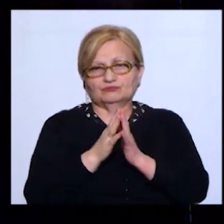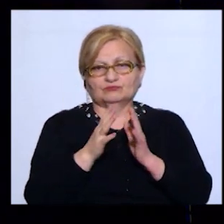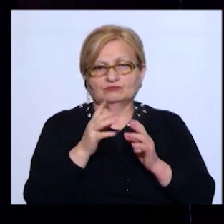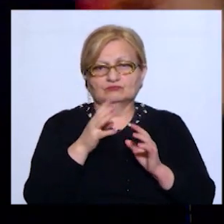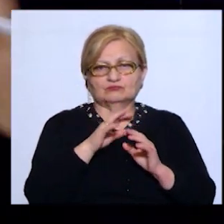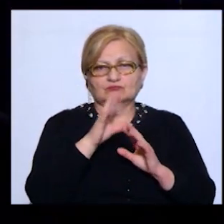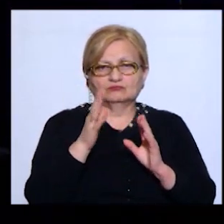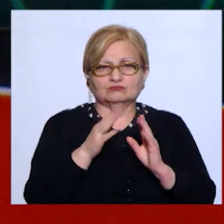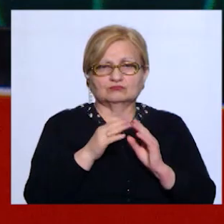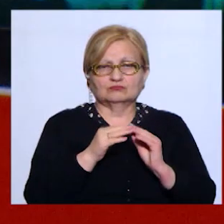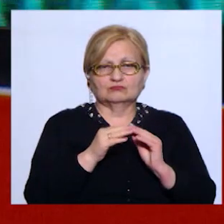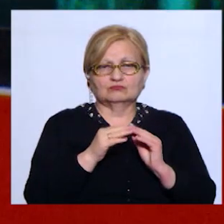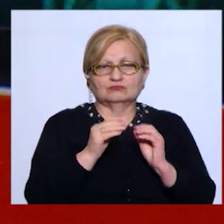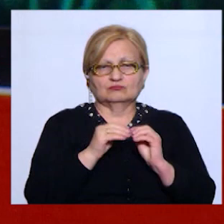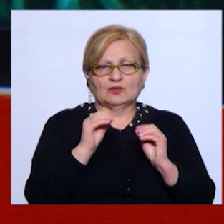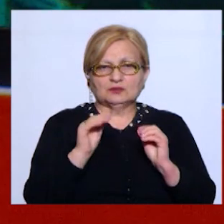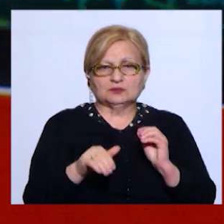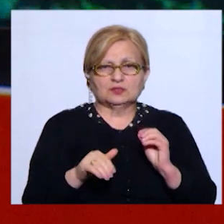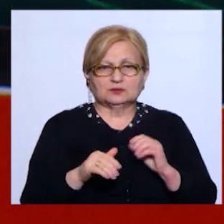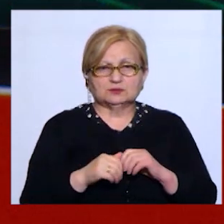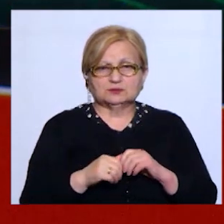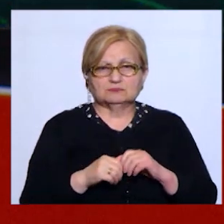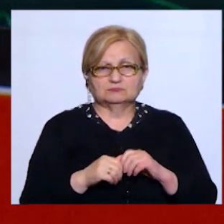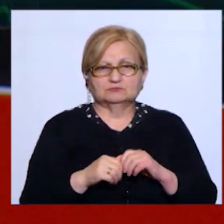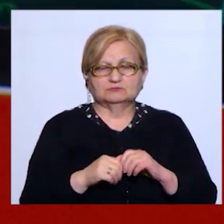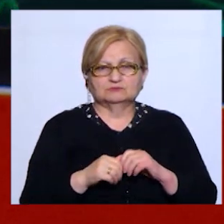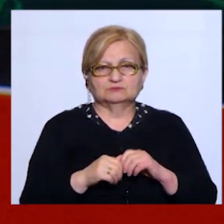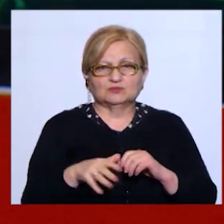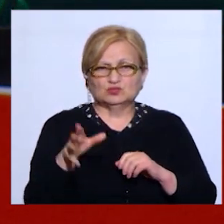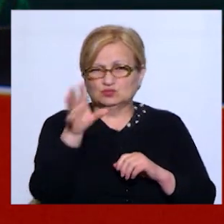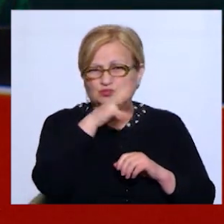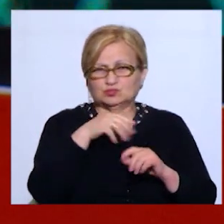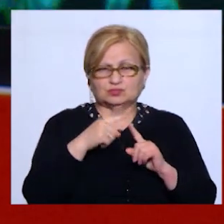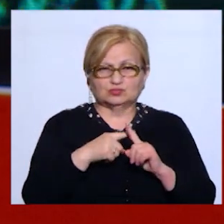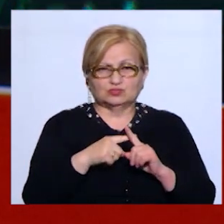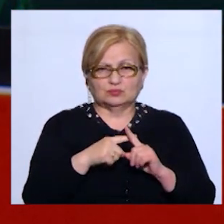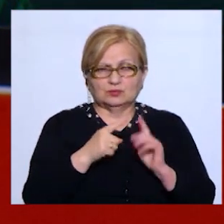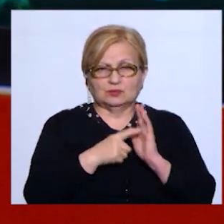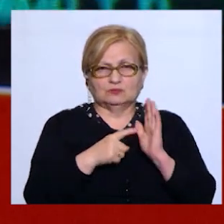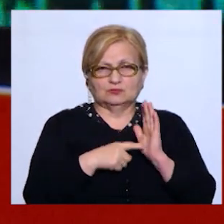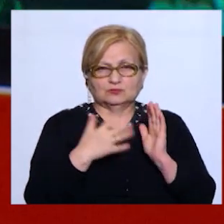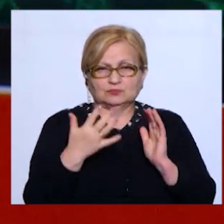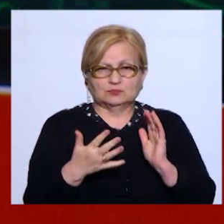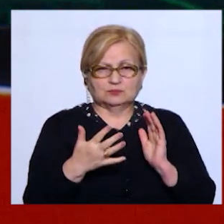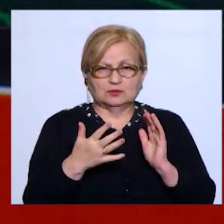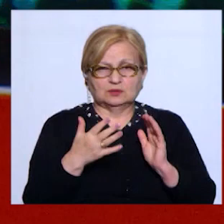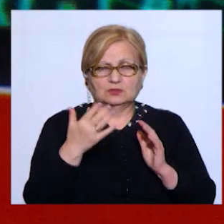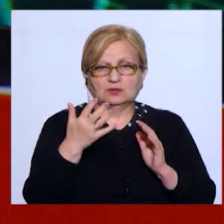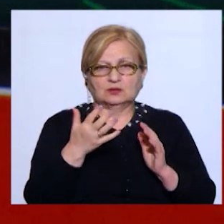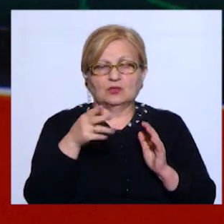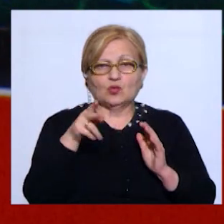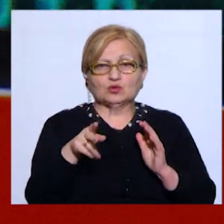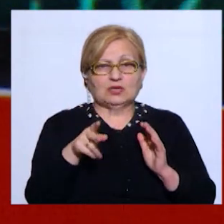პლუს 9000 და გვაქვს 10000. 10000 გაყოფილი 5-ზე არის 2000.